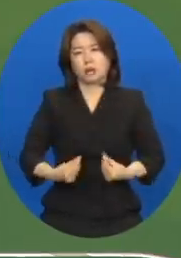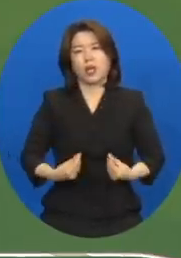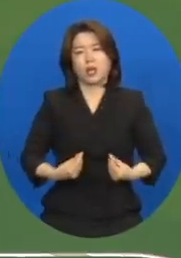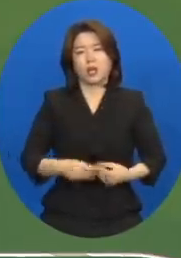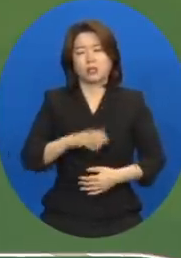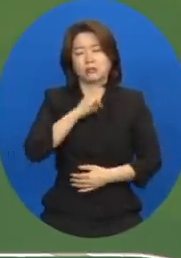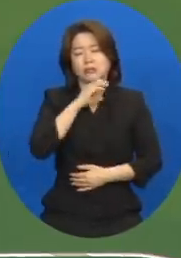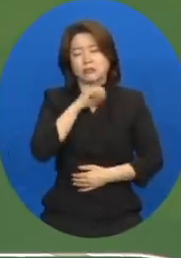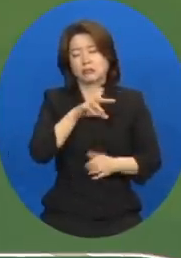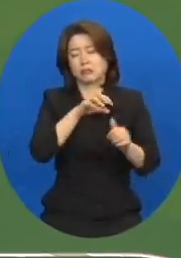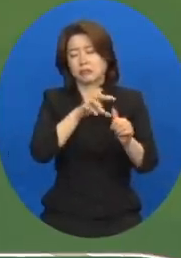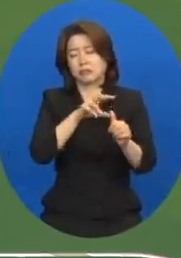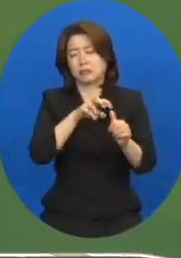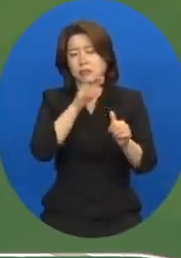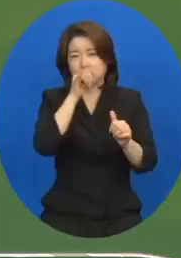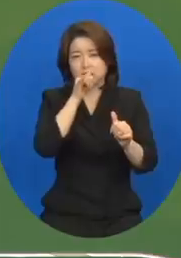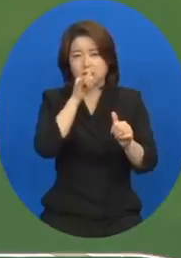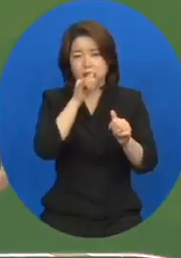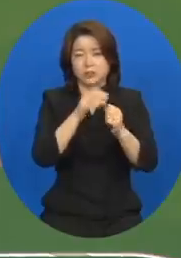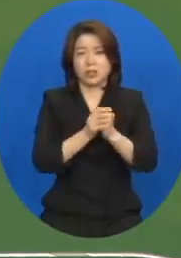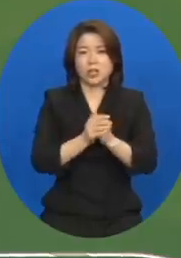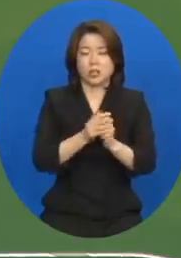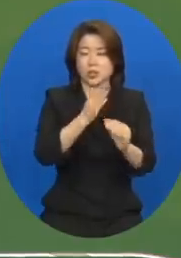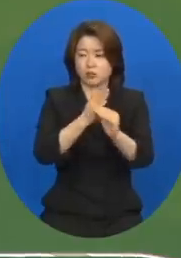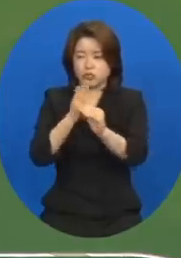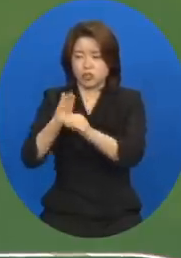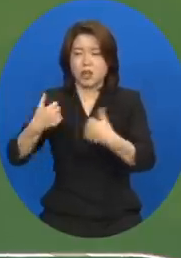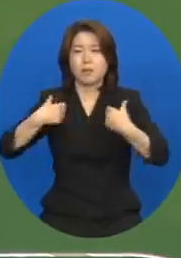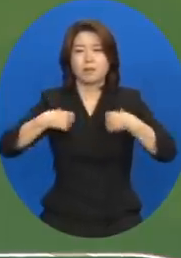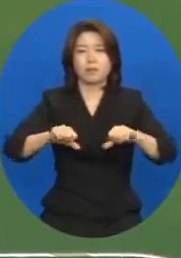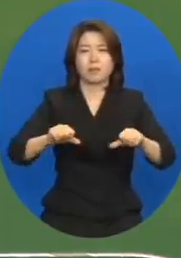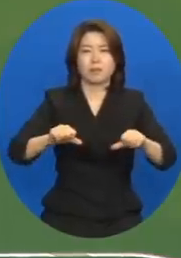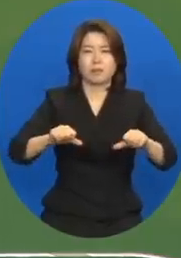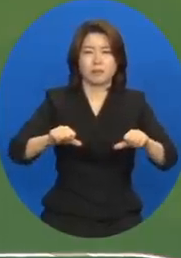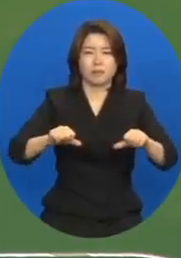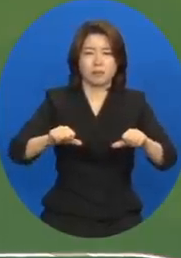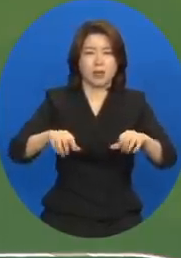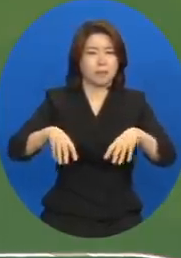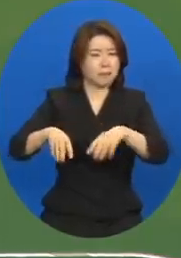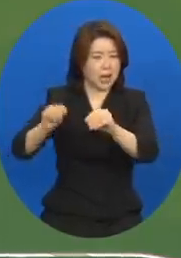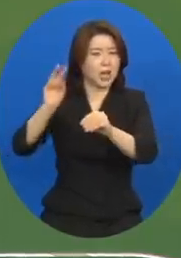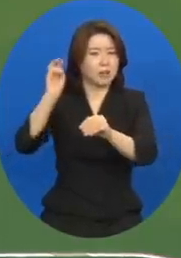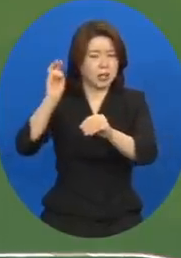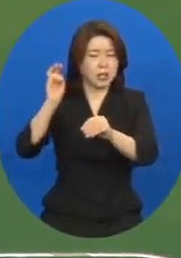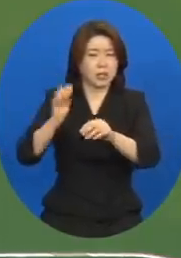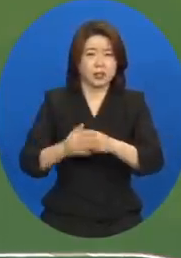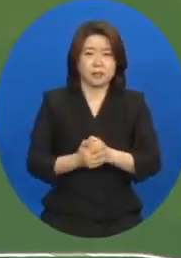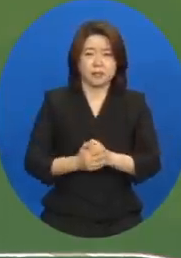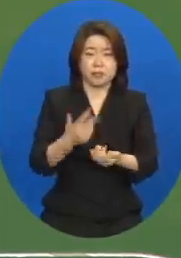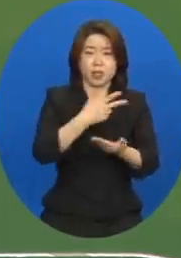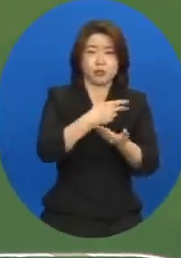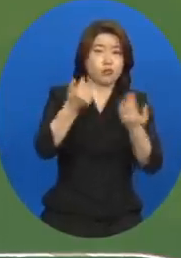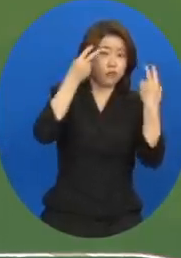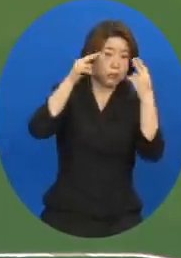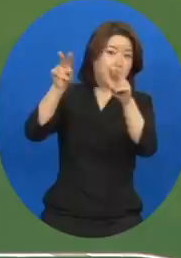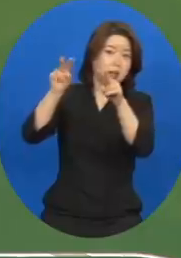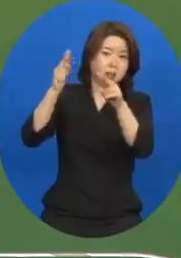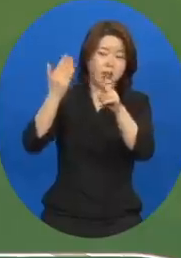원망 불평하다가 중간에 다 중간 그만두고 맙니다. 주님을 바라봐야